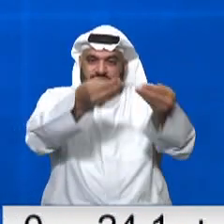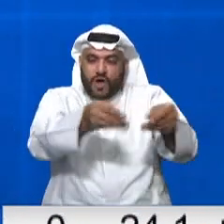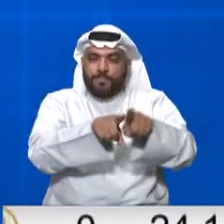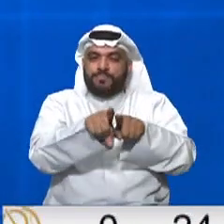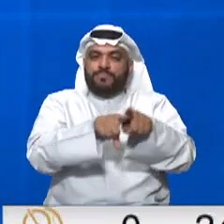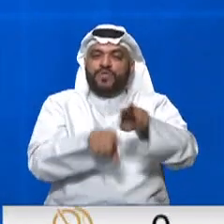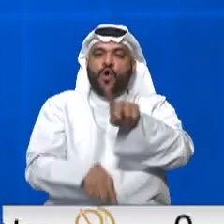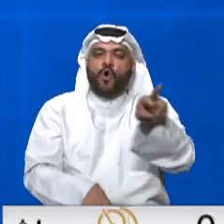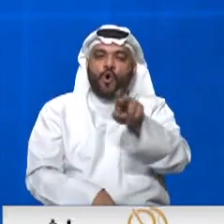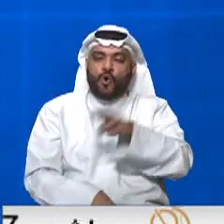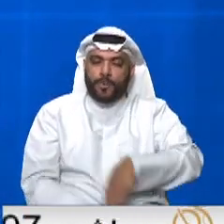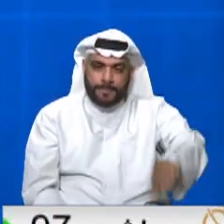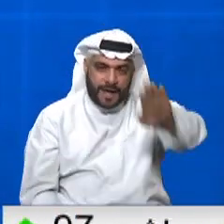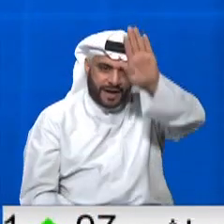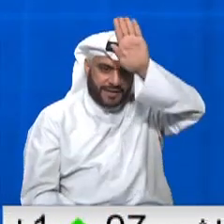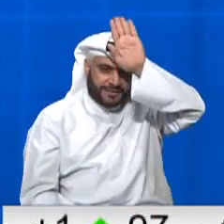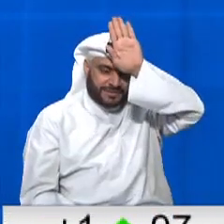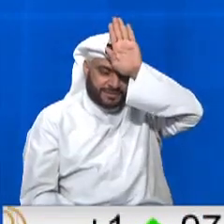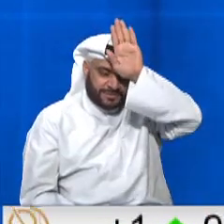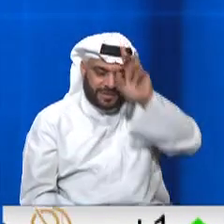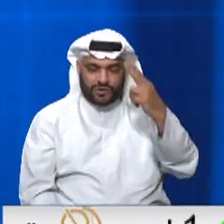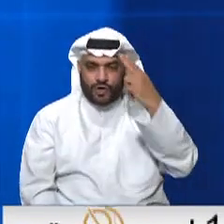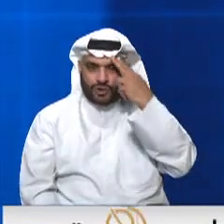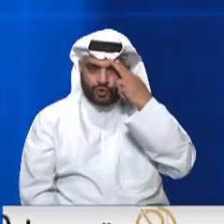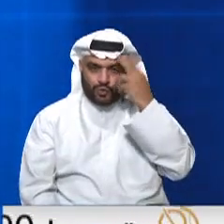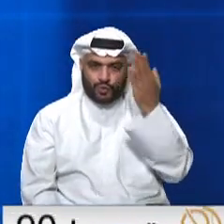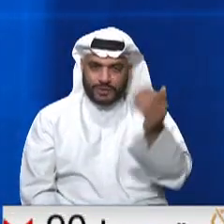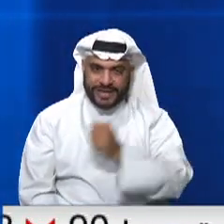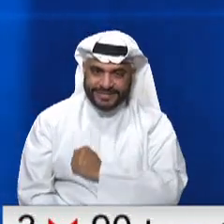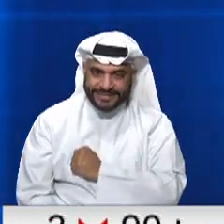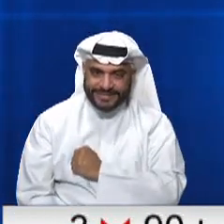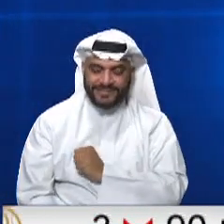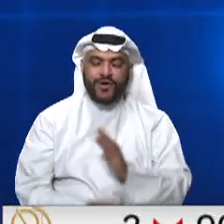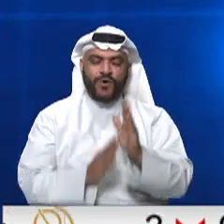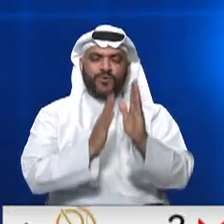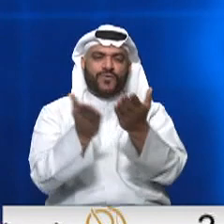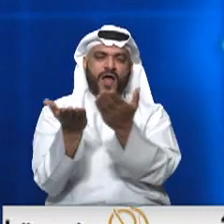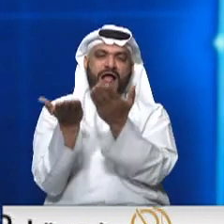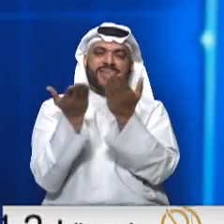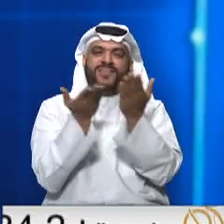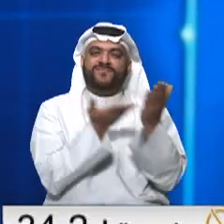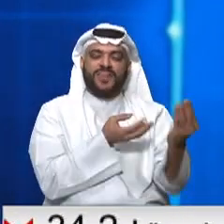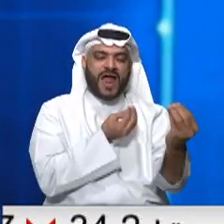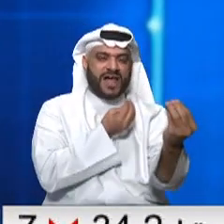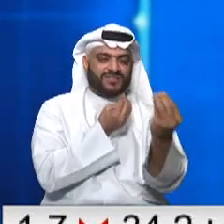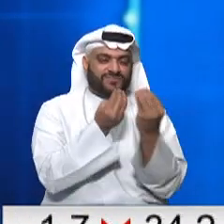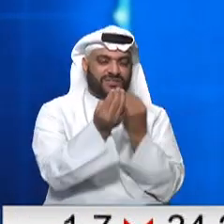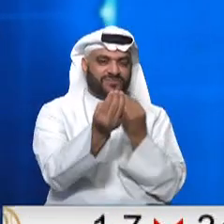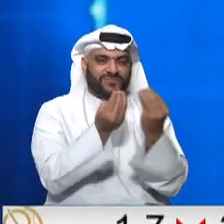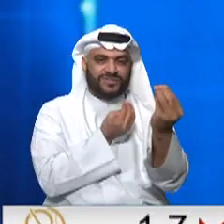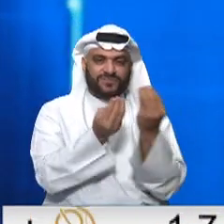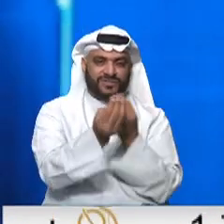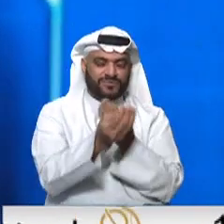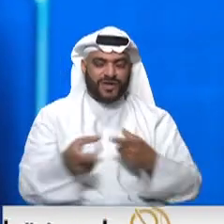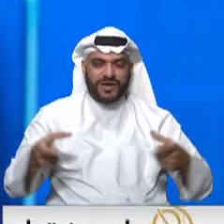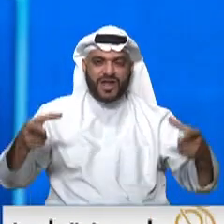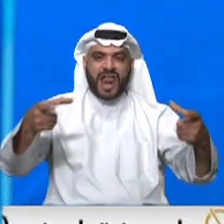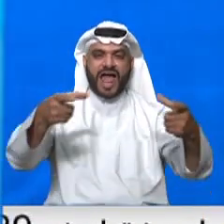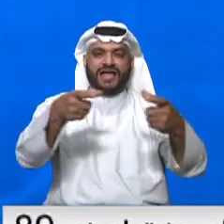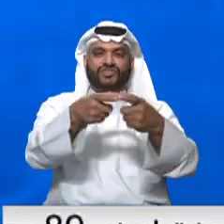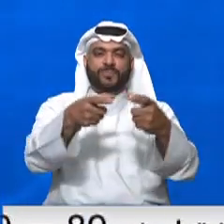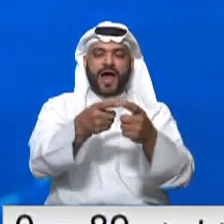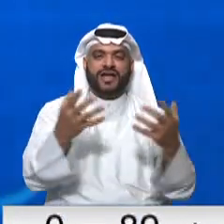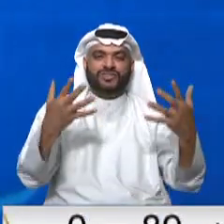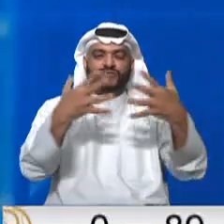الشريفين الملك سلمان بن عبد العزيز ال سعود ملك المملكه العربيه السعوديه الشقيقه للمشاركه في